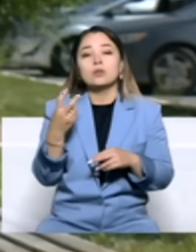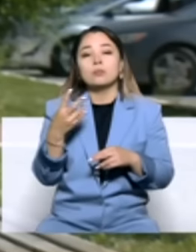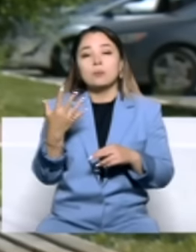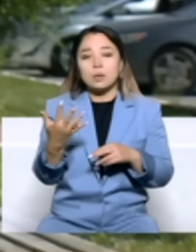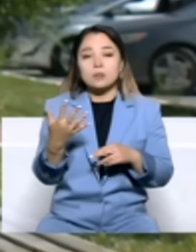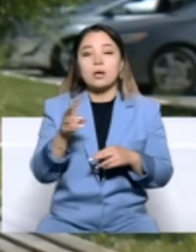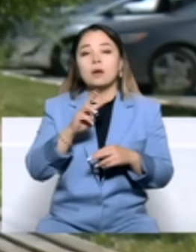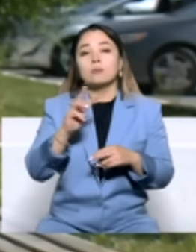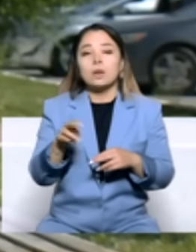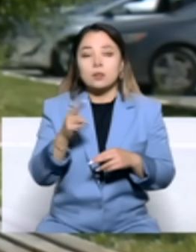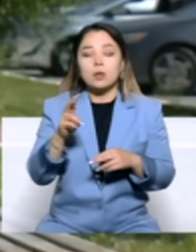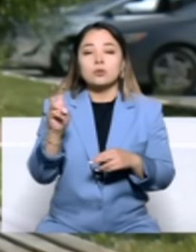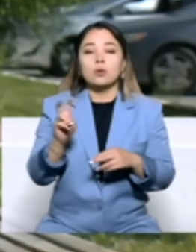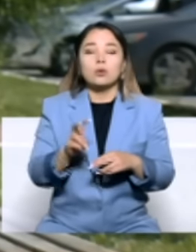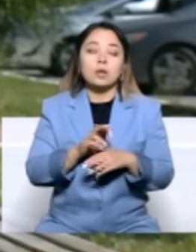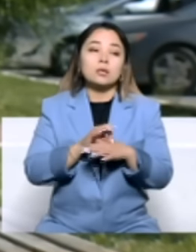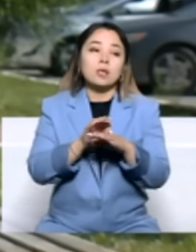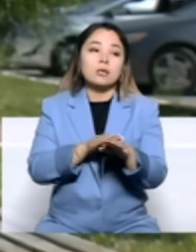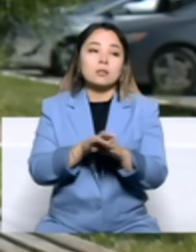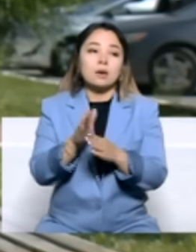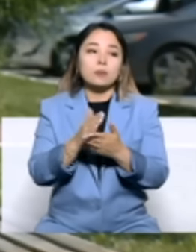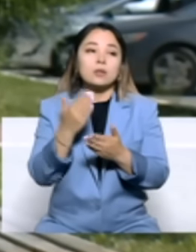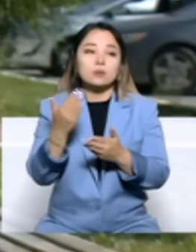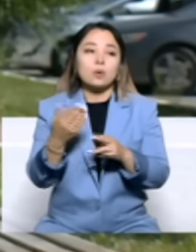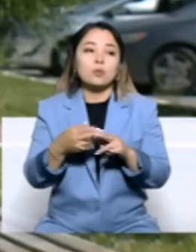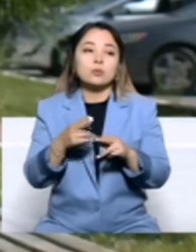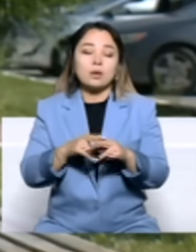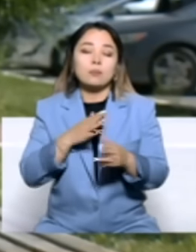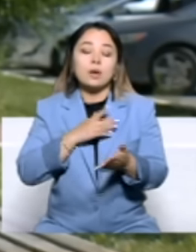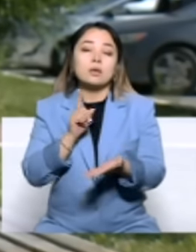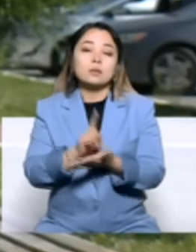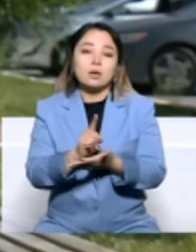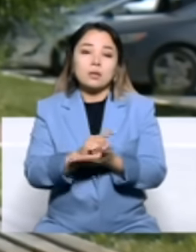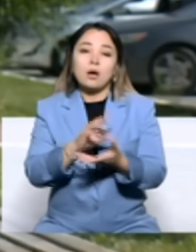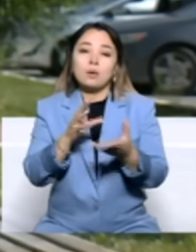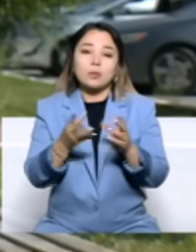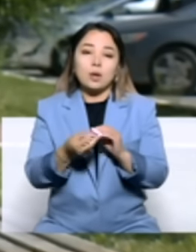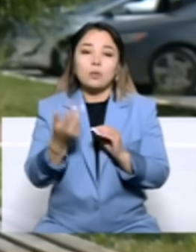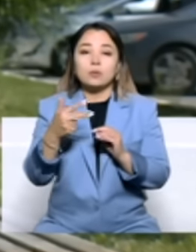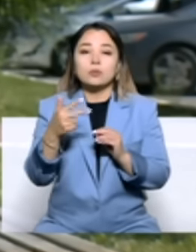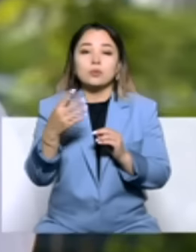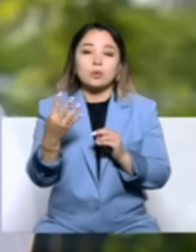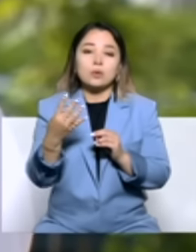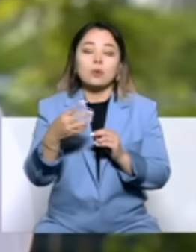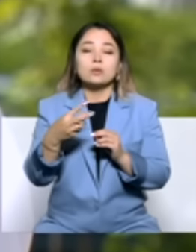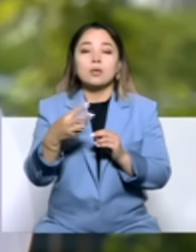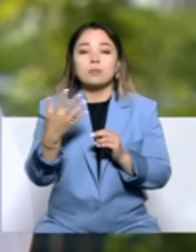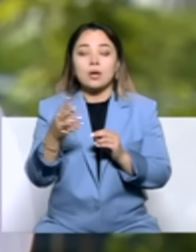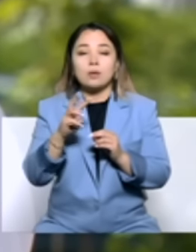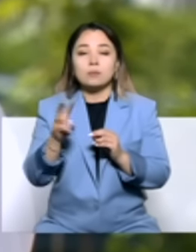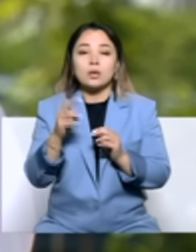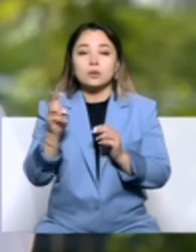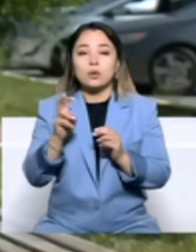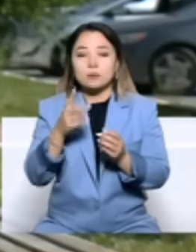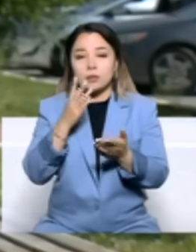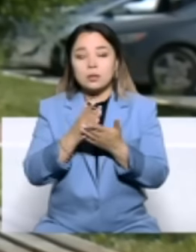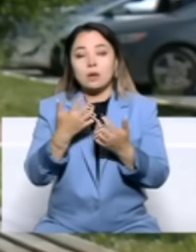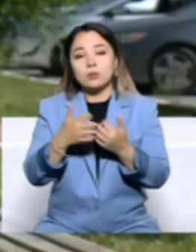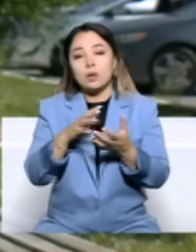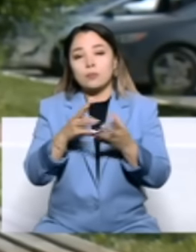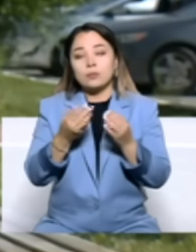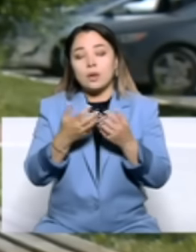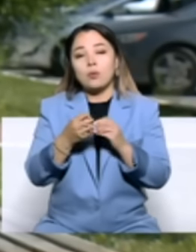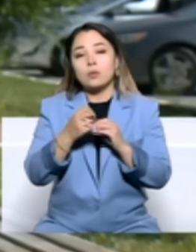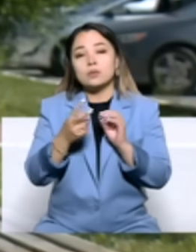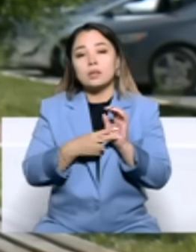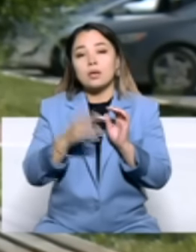250-225 миллиард доллар болатын болса, біздің салығымыз бар болғаны бір 34-35 миллиард доллар болып тұр. Сонда орта есеппен